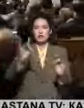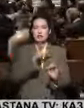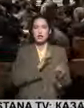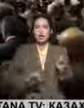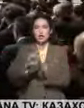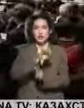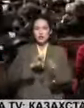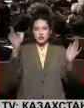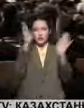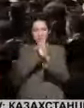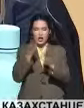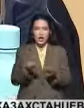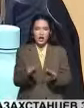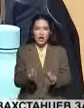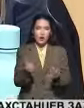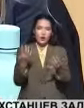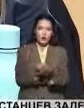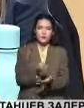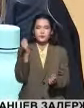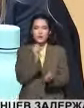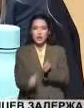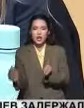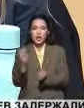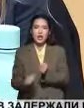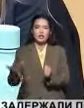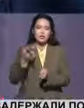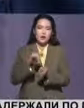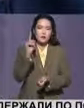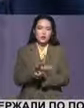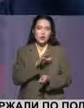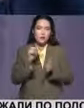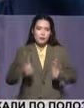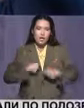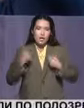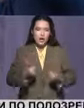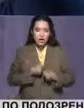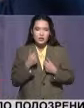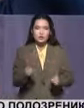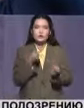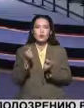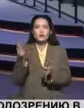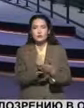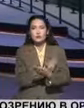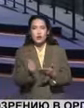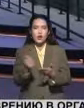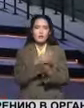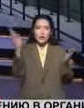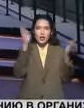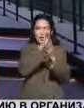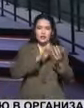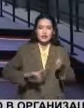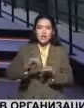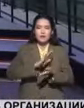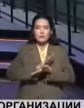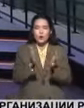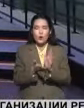климата игнорировать уже не получается. Каждая страна непременно должна прикладывать усилия и вносить свой вклад в борьбу с изменениями климатических условий.